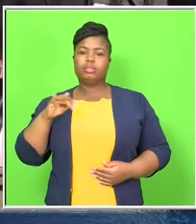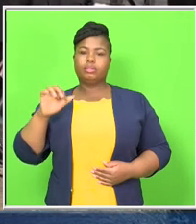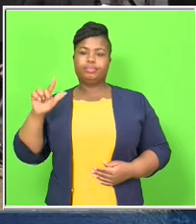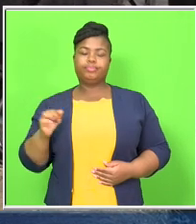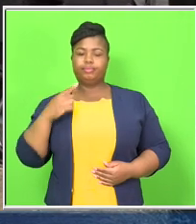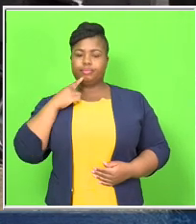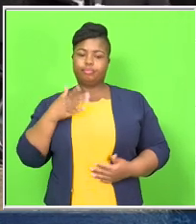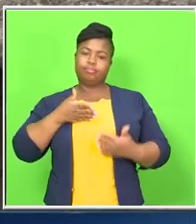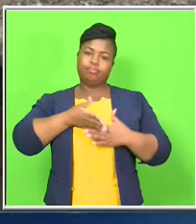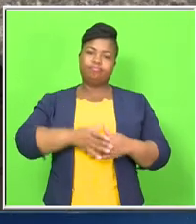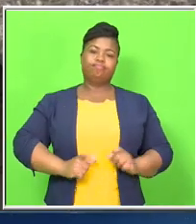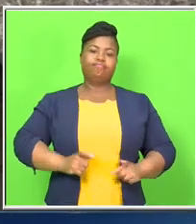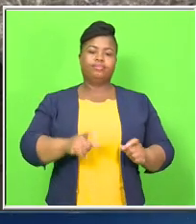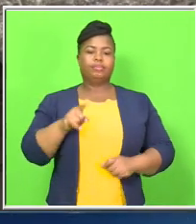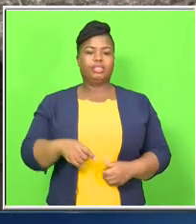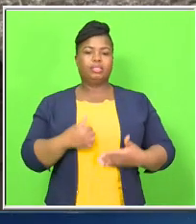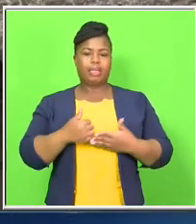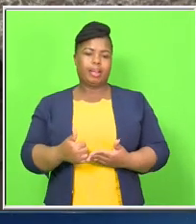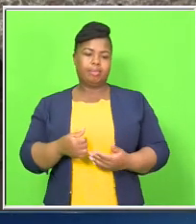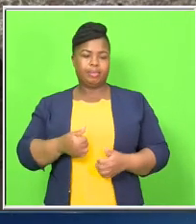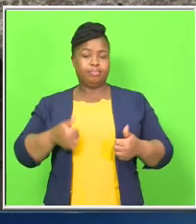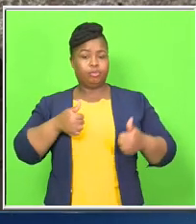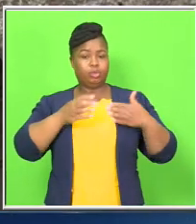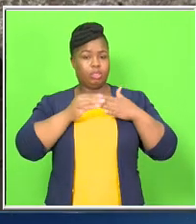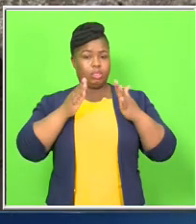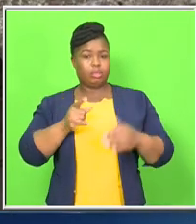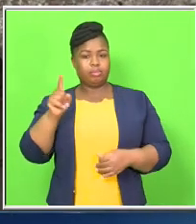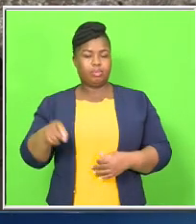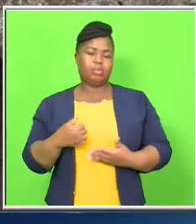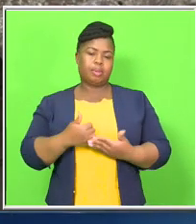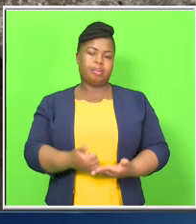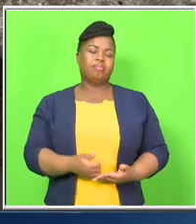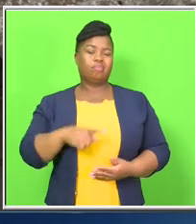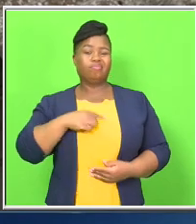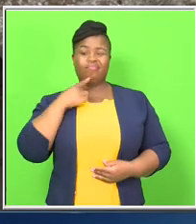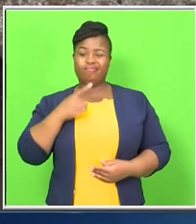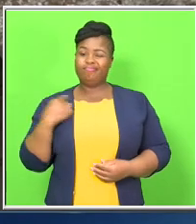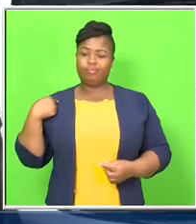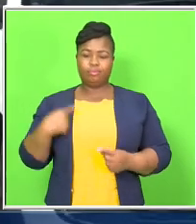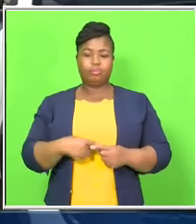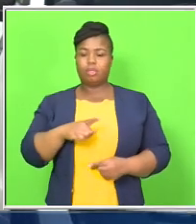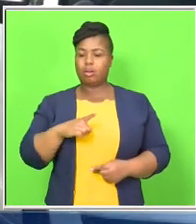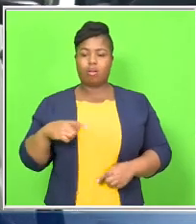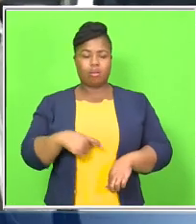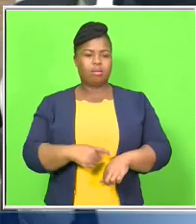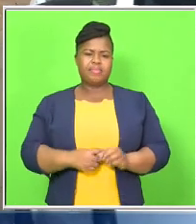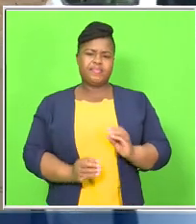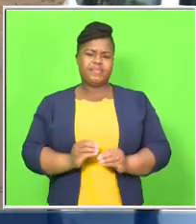unge nele leolunga mise kle yugu zipata manda esi tisele kuli pesha lukubalanda wapukule